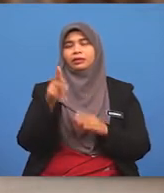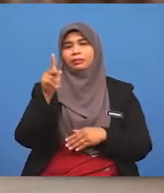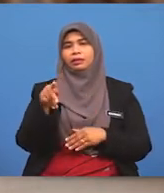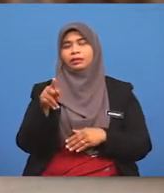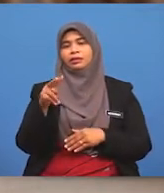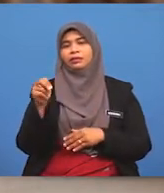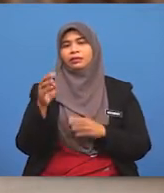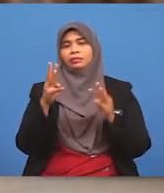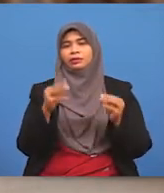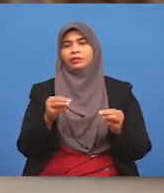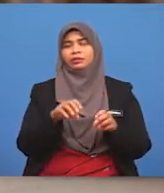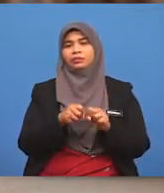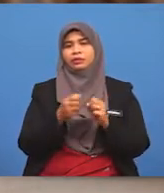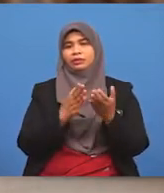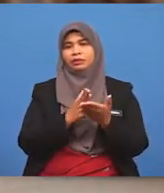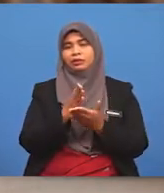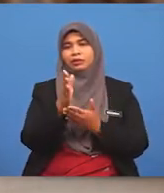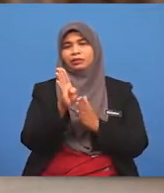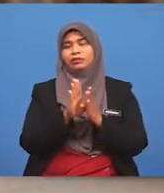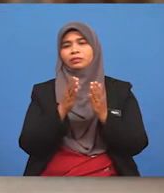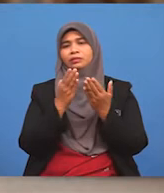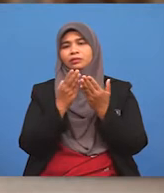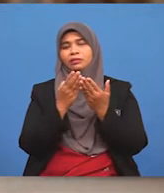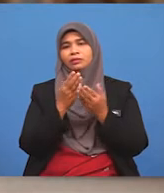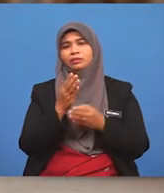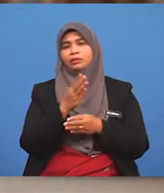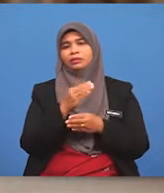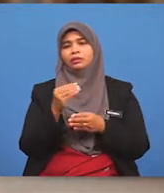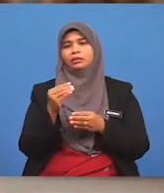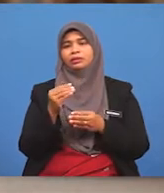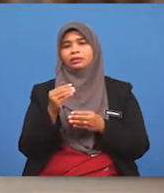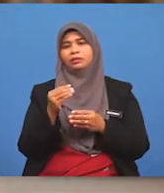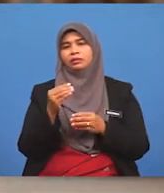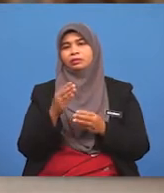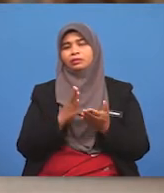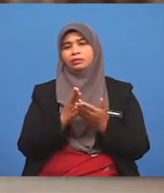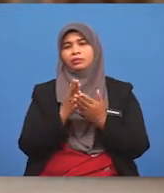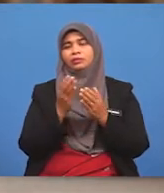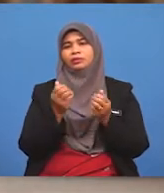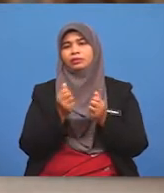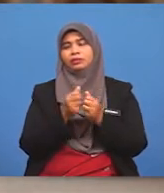keperluan manusia agar terus bersyukur, agar terus mensyukuri nikmat tersebut.